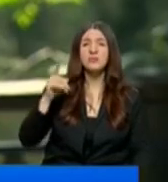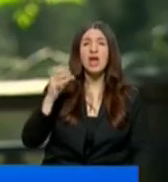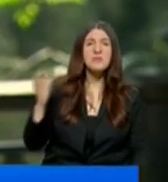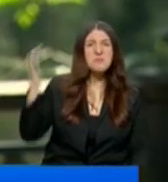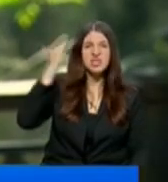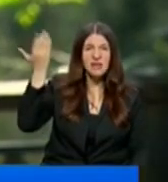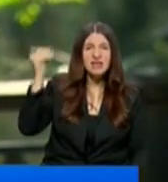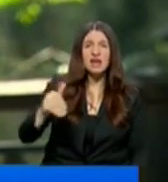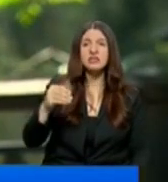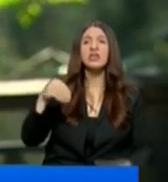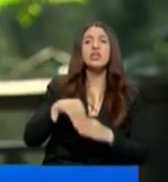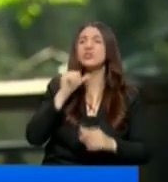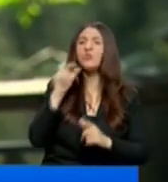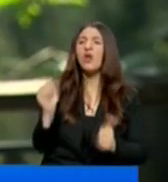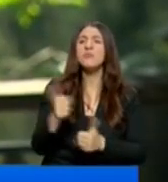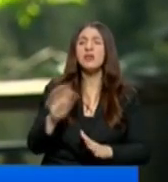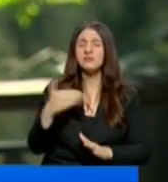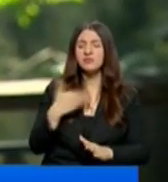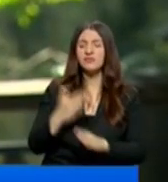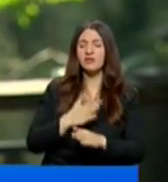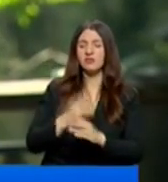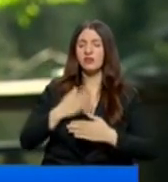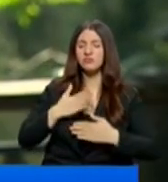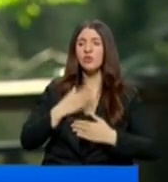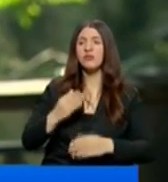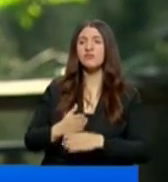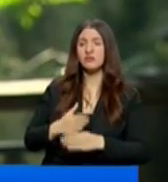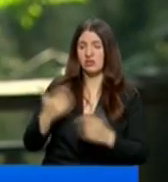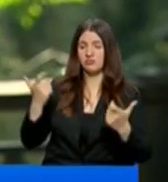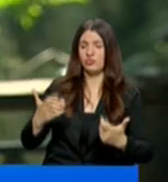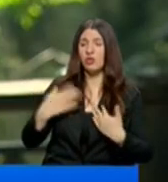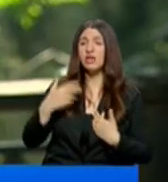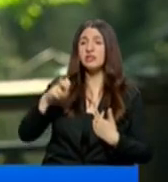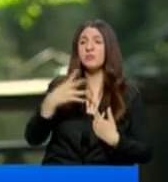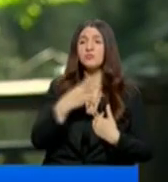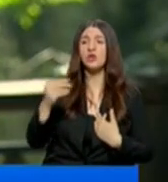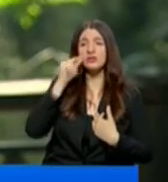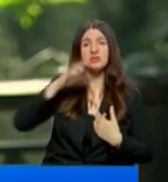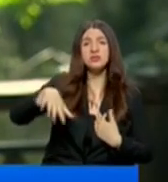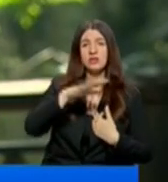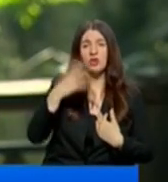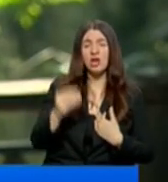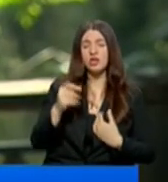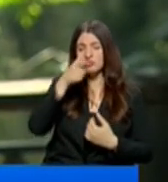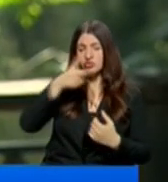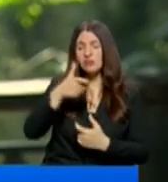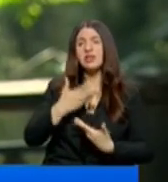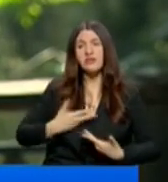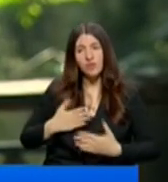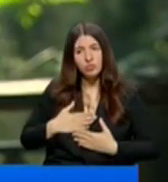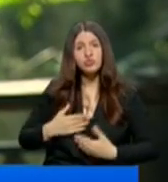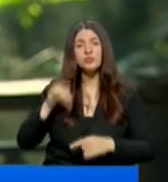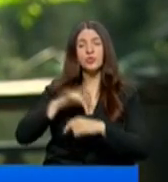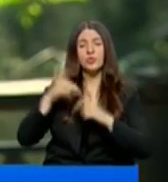bunların Feriştah'a da gelse hiç önemli değil. Biz vatandaş olarak, yurttaş olarak, 85 milyon insan olarak ülkemizi seviyoruz.